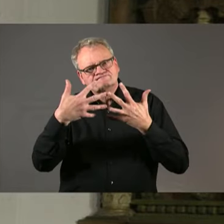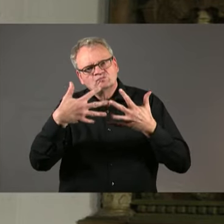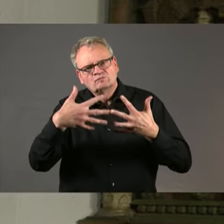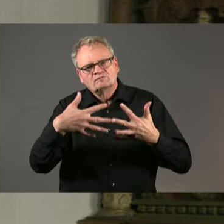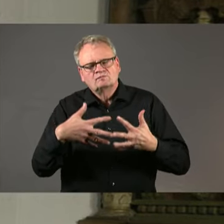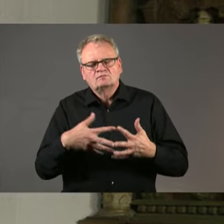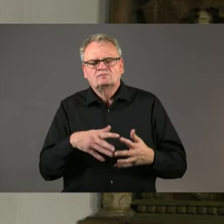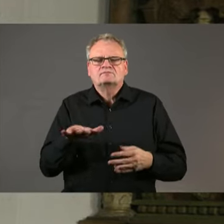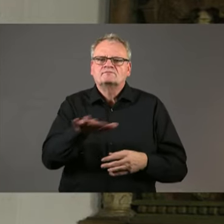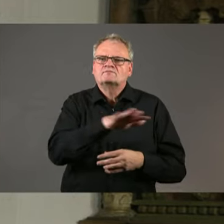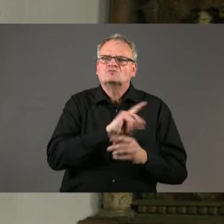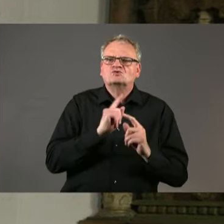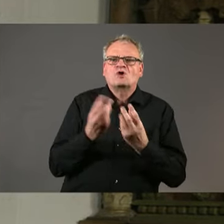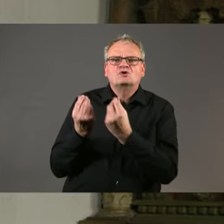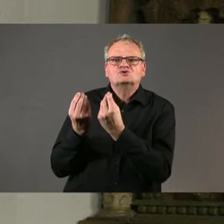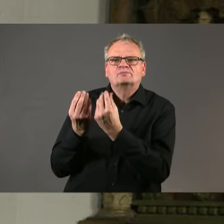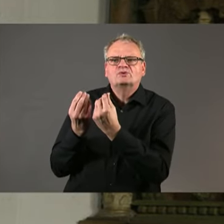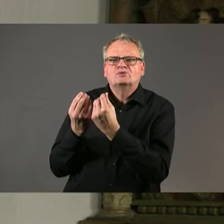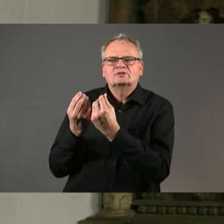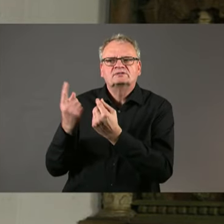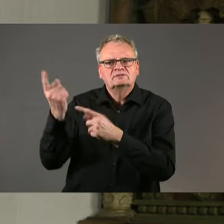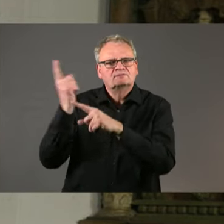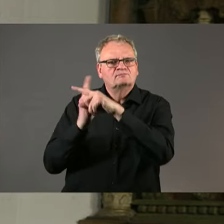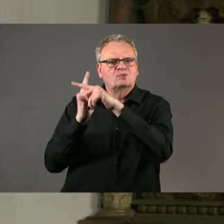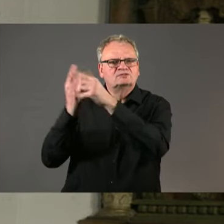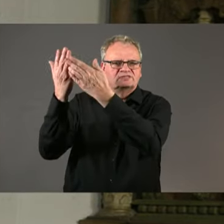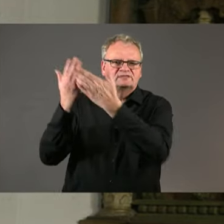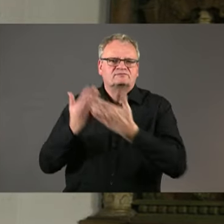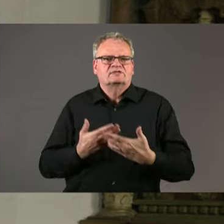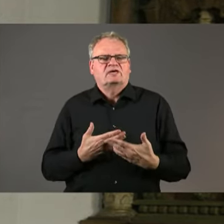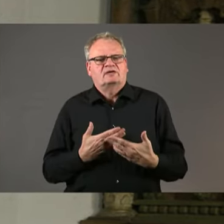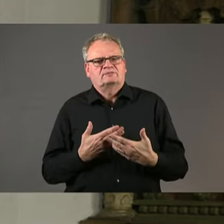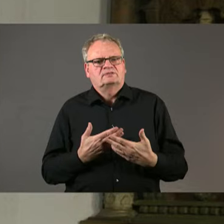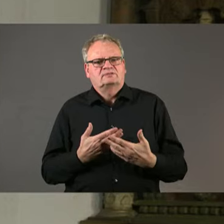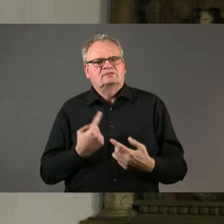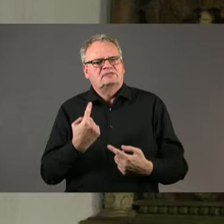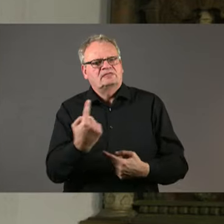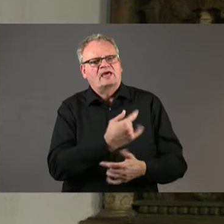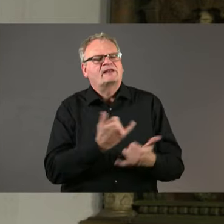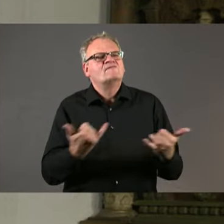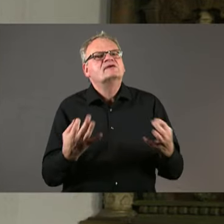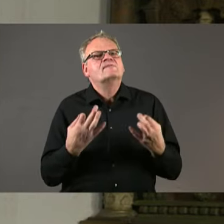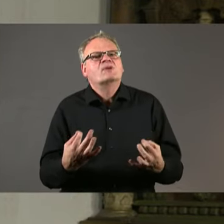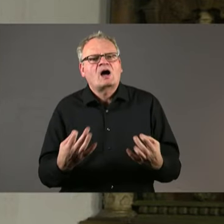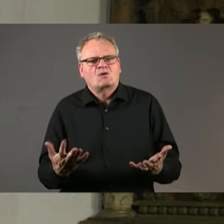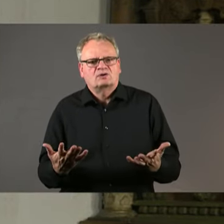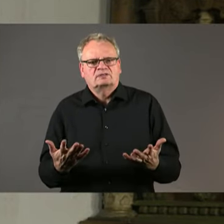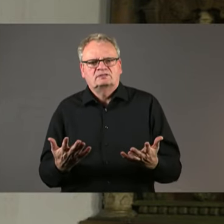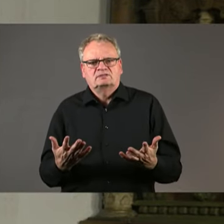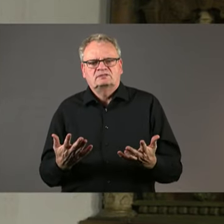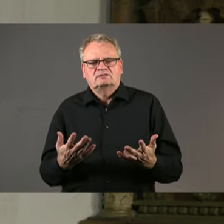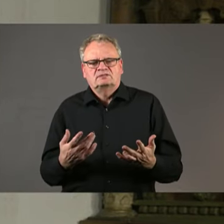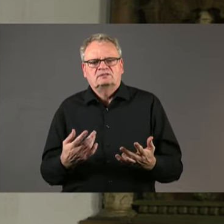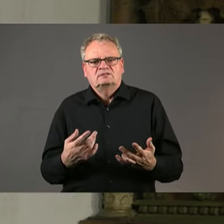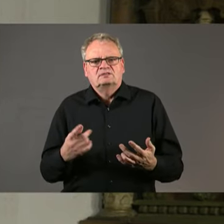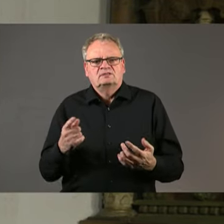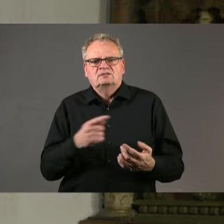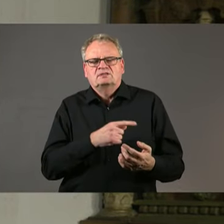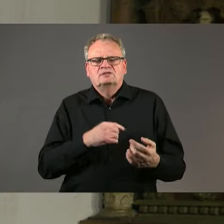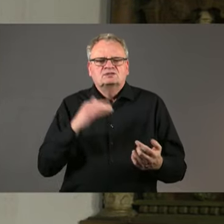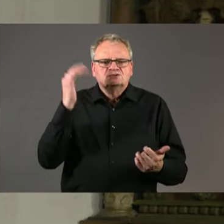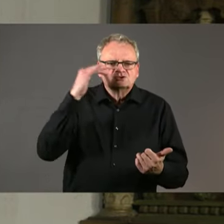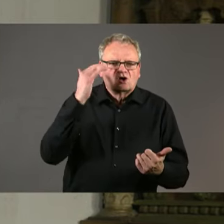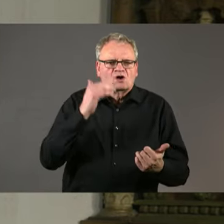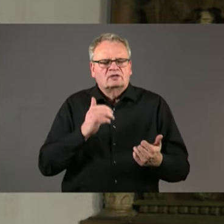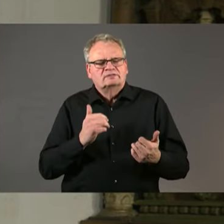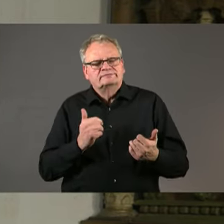Wirken spüren und richte sie auf. Jeden und jede so, wie es nötig ist. Hör du die Verzweiflung, die Not und Sorge der